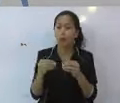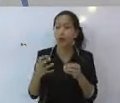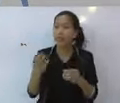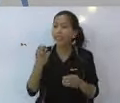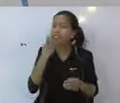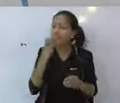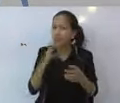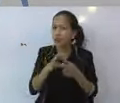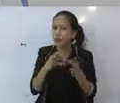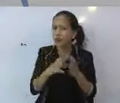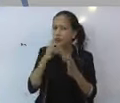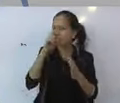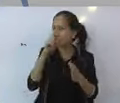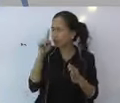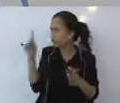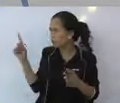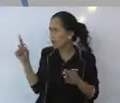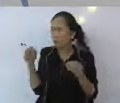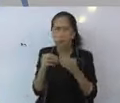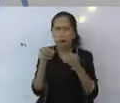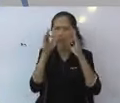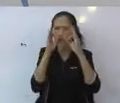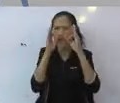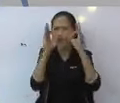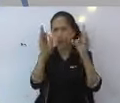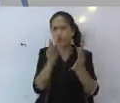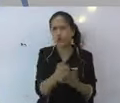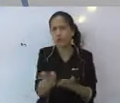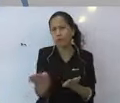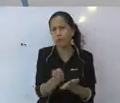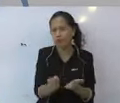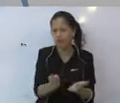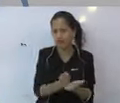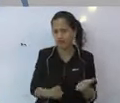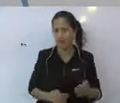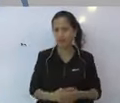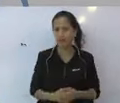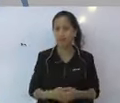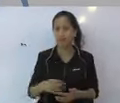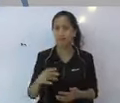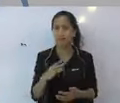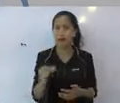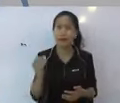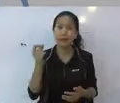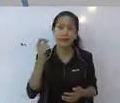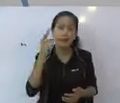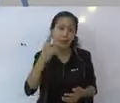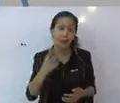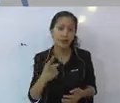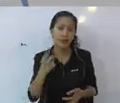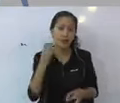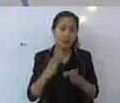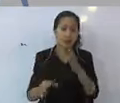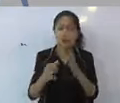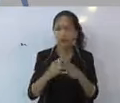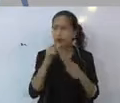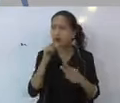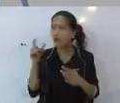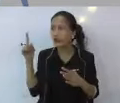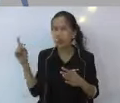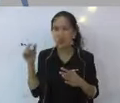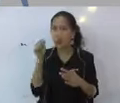mas dyan nakatuon ng pansin yung budget. Tapos mas low yung amount intake nung kaninang nauna yung mga